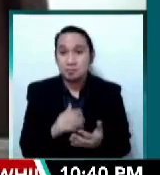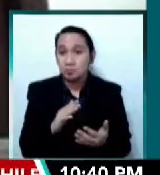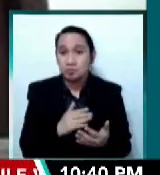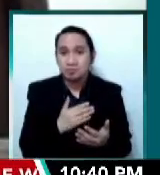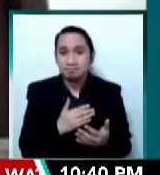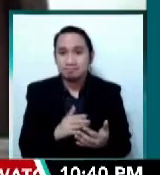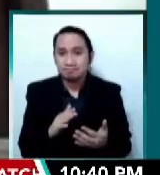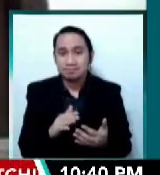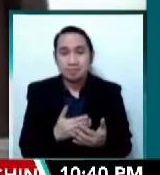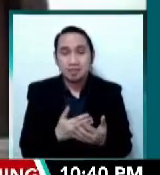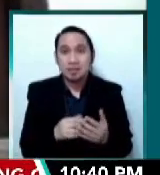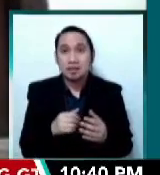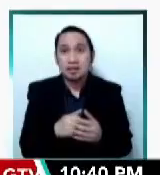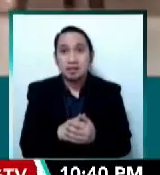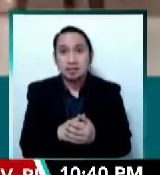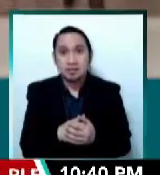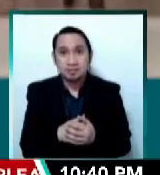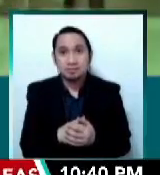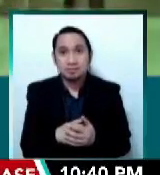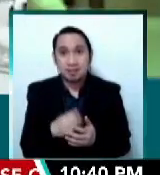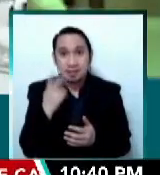From eye healer to high healer.